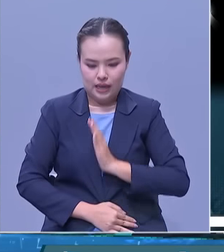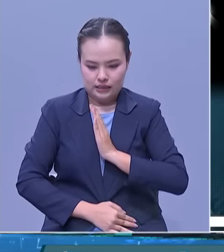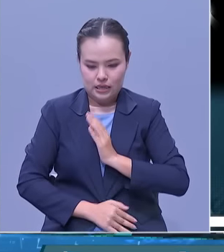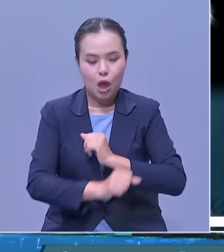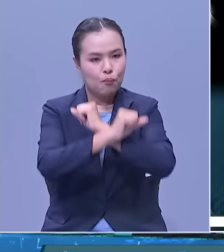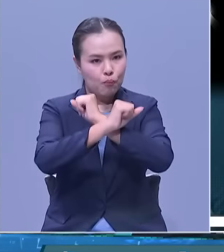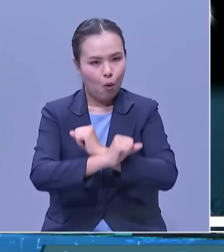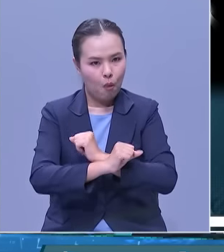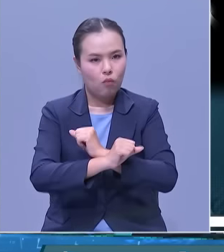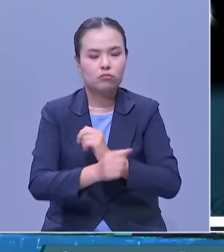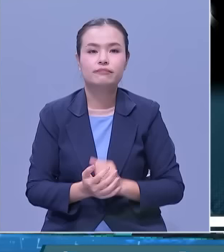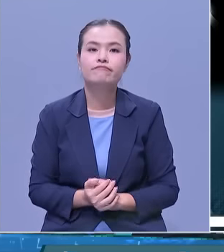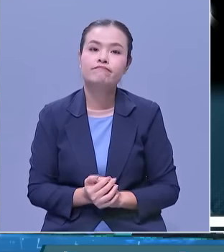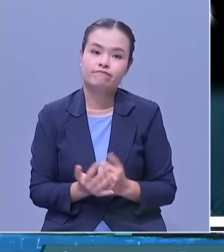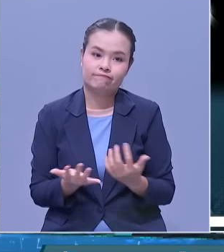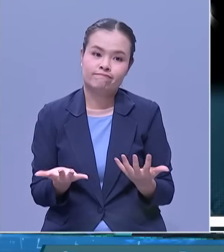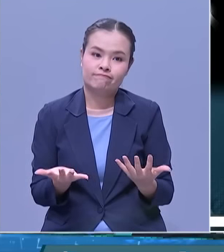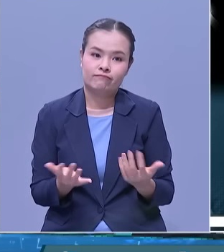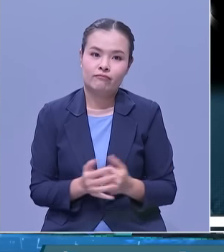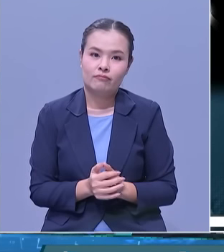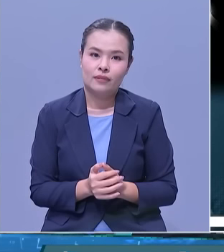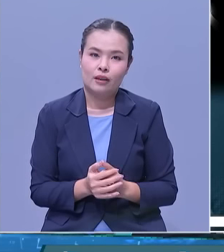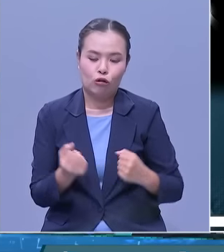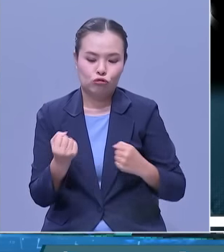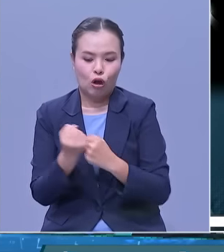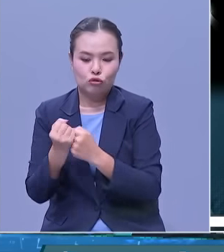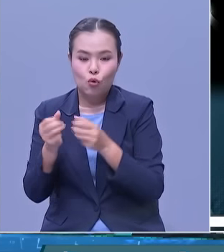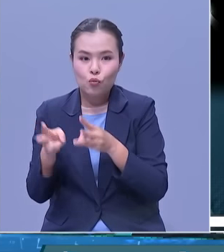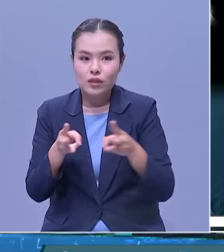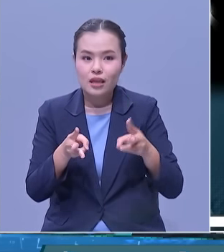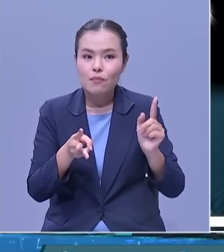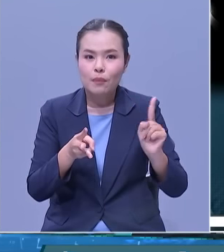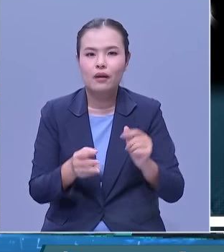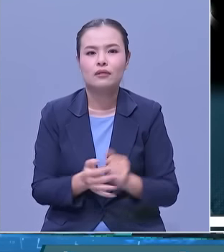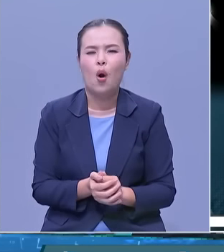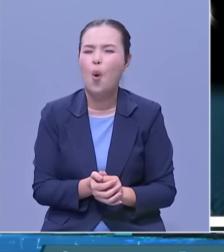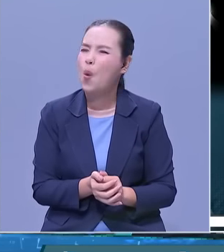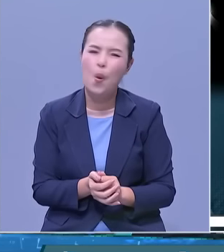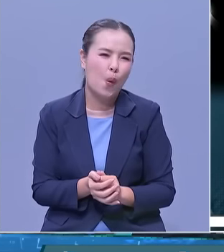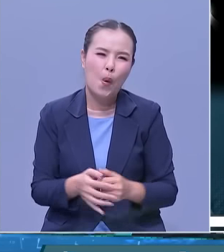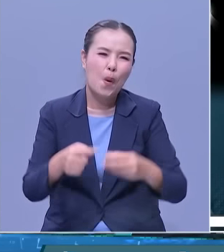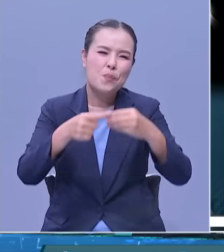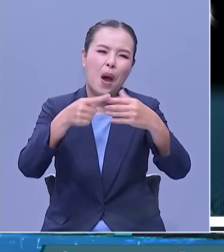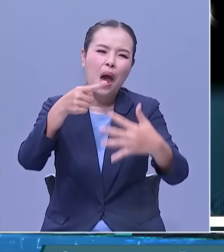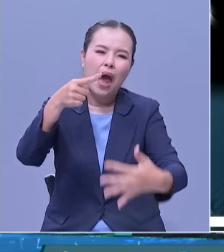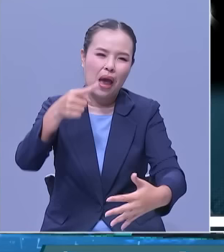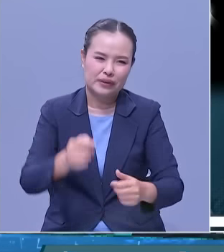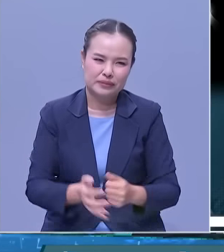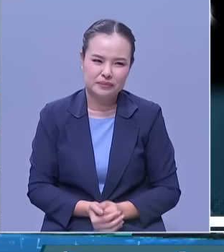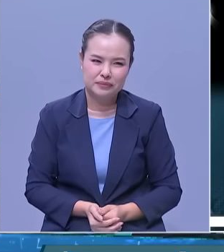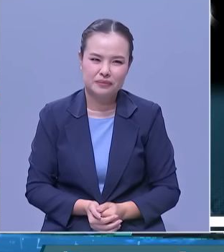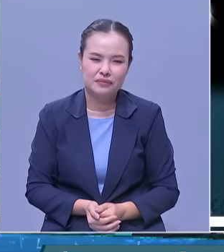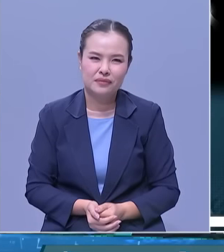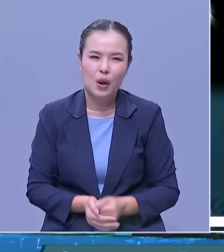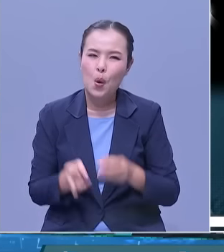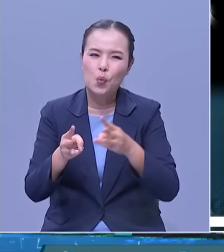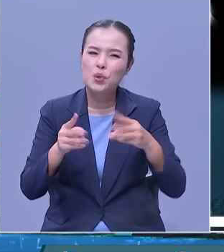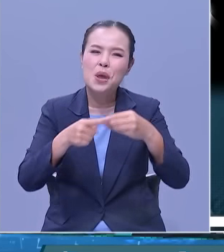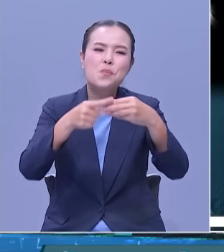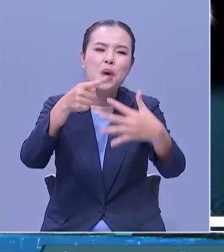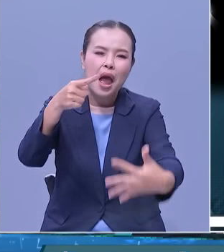แค่นั้นเอง มีแนวทางต่อสู้ยังไงเป็นพิเศษไหมคะ โอ้โถเยอะแยะโถเยอะแยะเลยเพราะว่